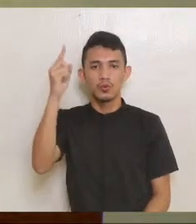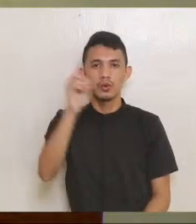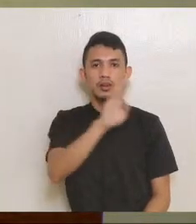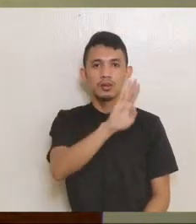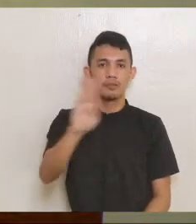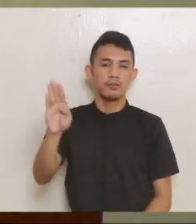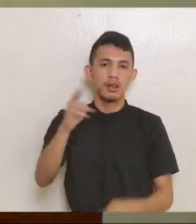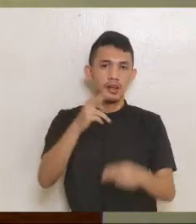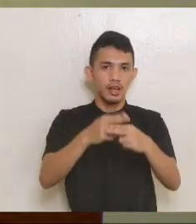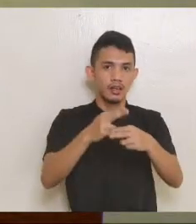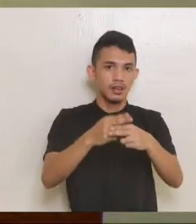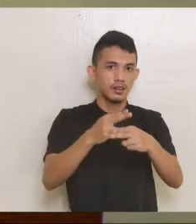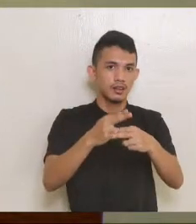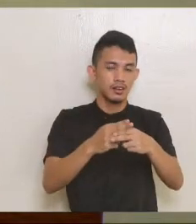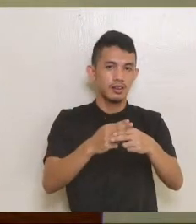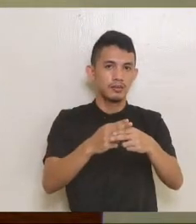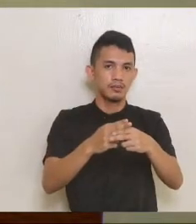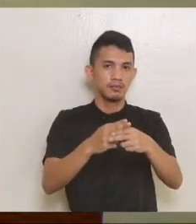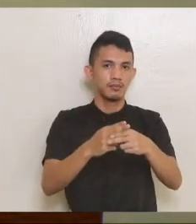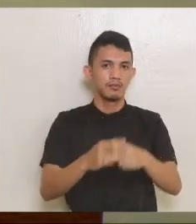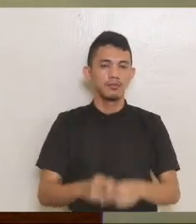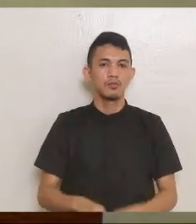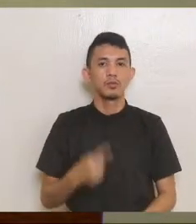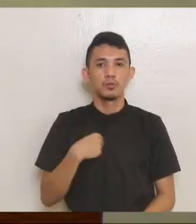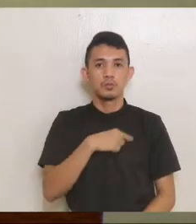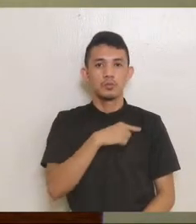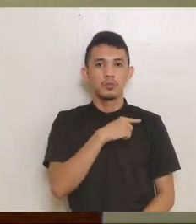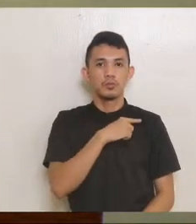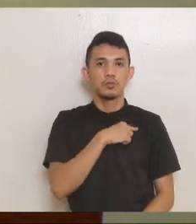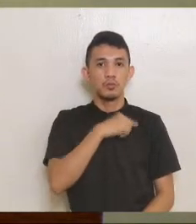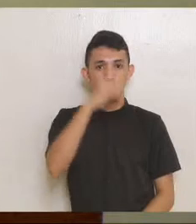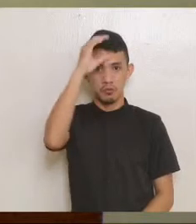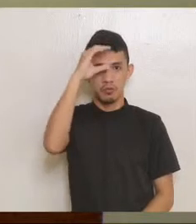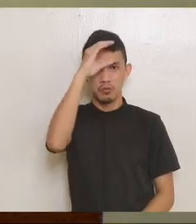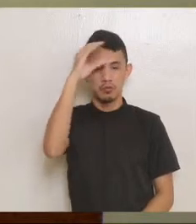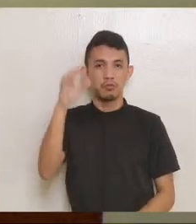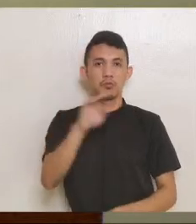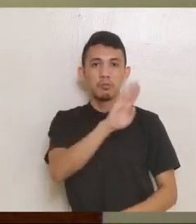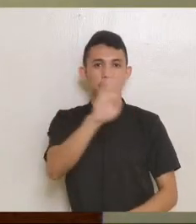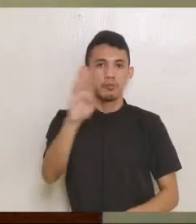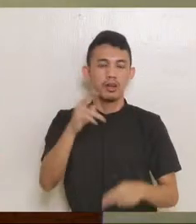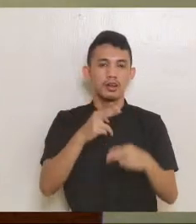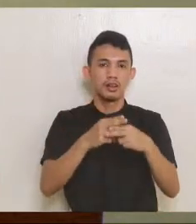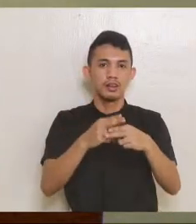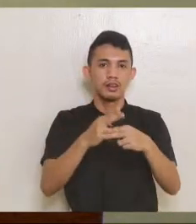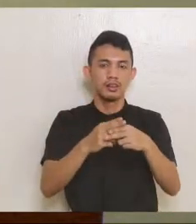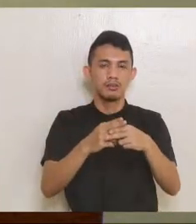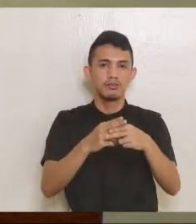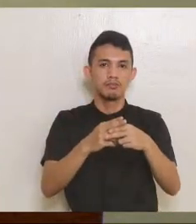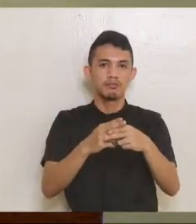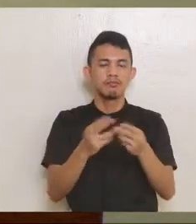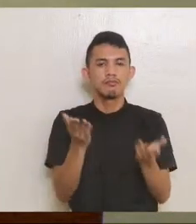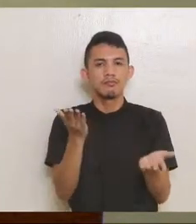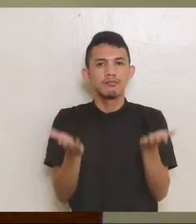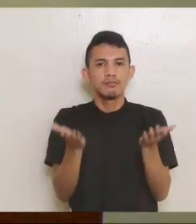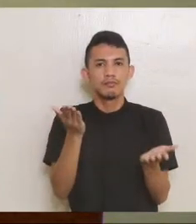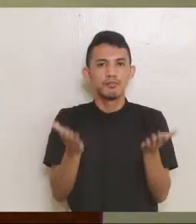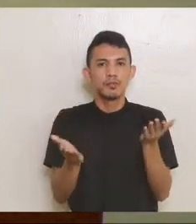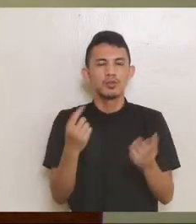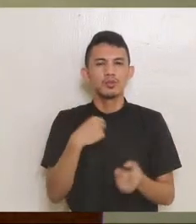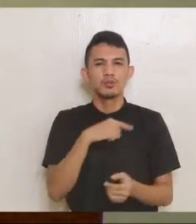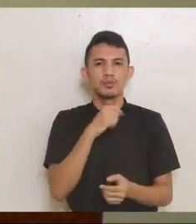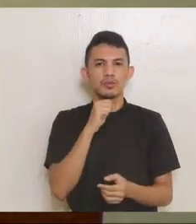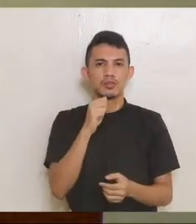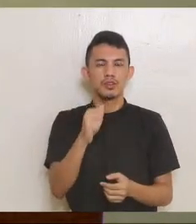pera lang sa mga naningkamot. Kay siguro usahay wala kitay solid